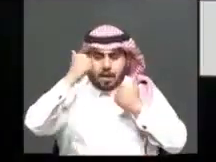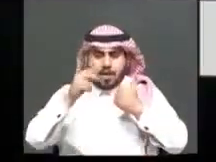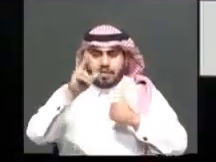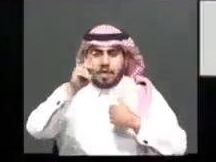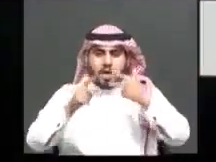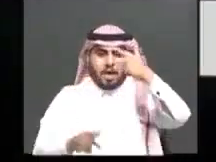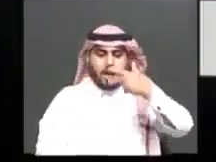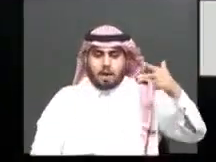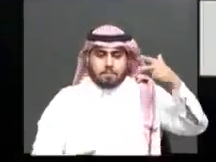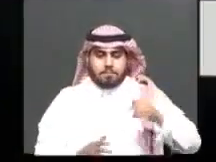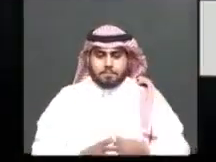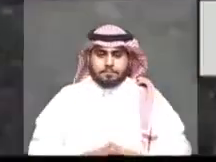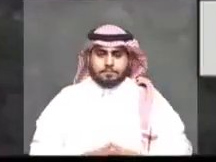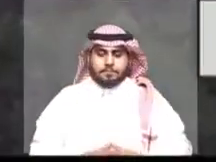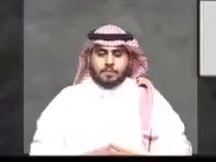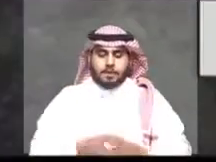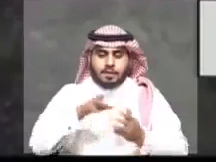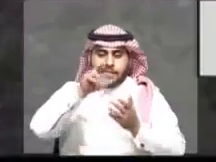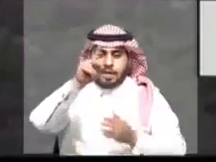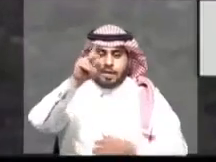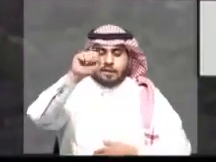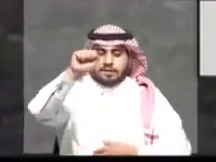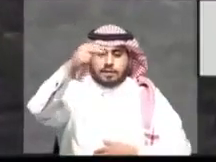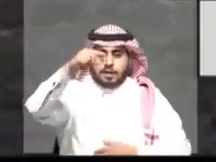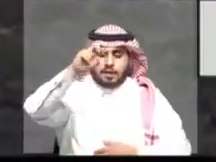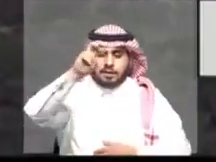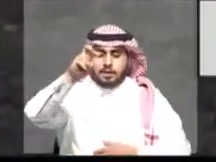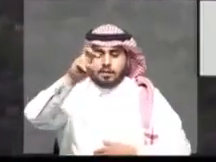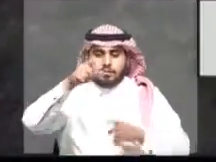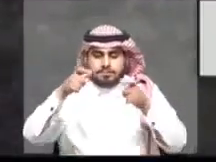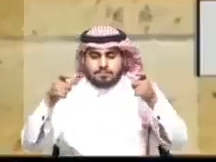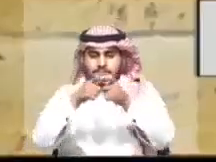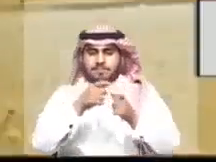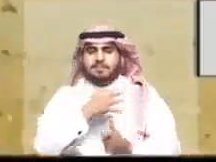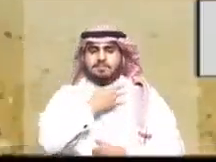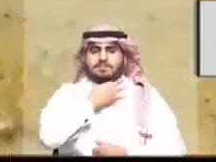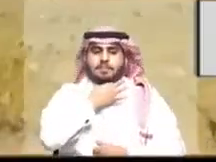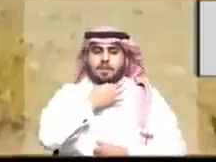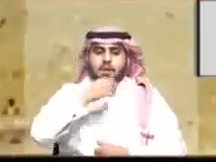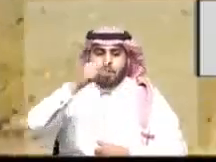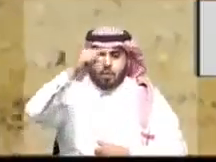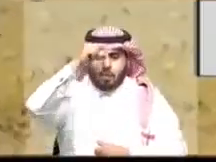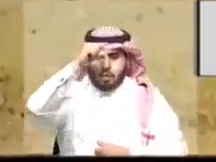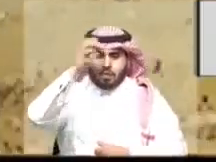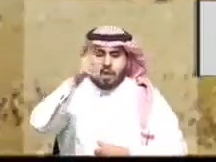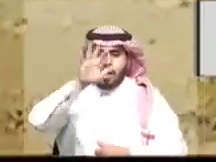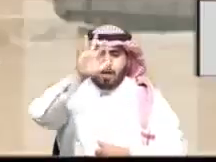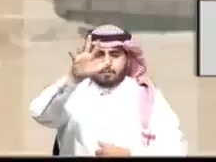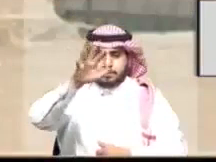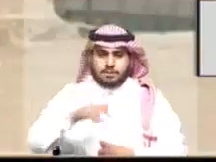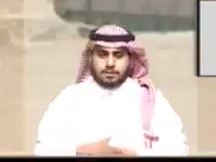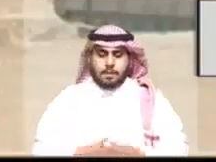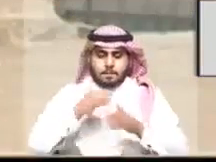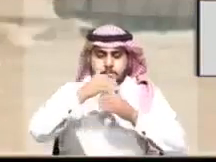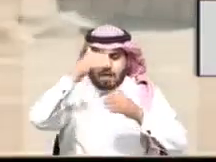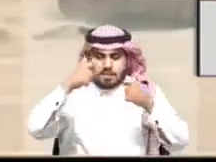مدينة المكلا. وفي جبهة صعدة، تمكنت قوات الشرعية من فرض حصار خانق على ميليشيا الحوثي من 5 اتجاهات،